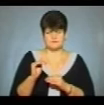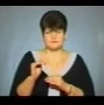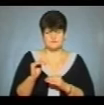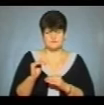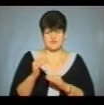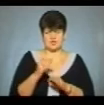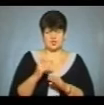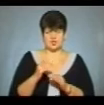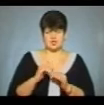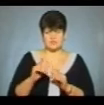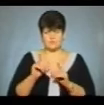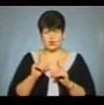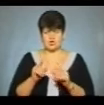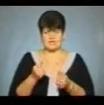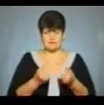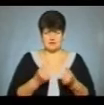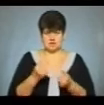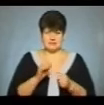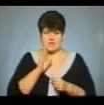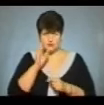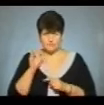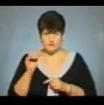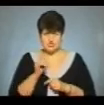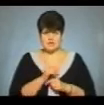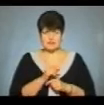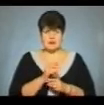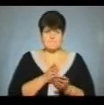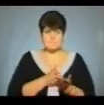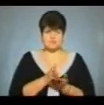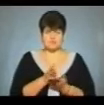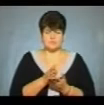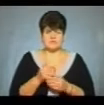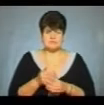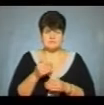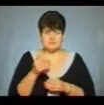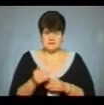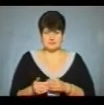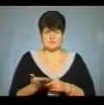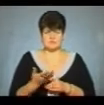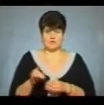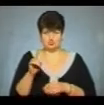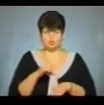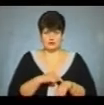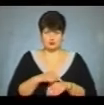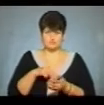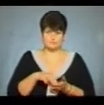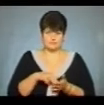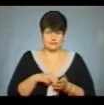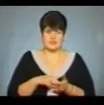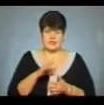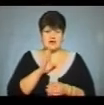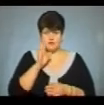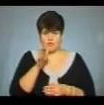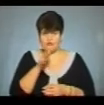низькою частиною проїжджати машинам. Ранком ми, виїжджаючи на маршрут, ми запізнюємося. Чуть не годину ми вистоїмо. Ранковий